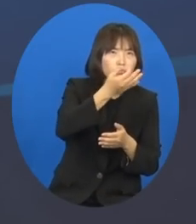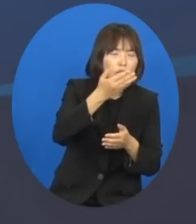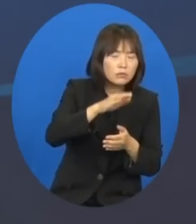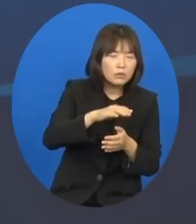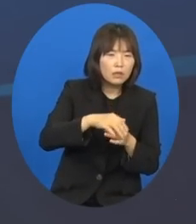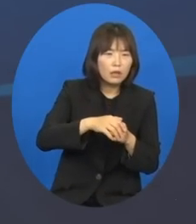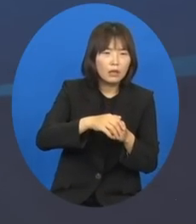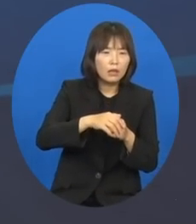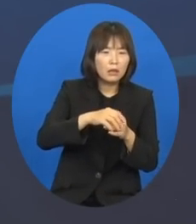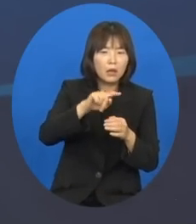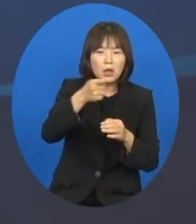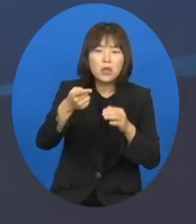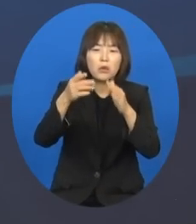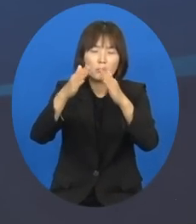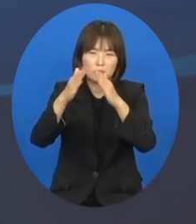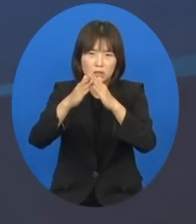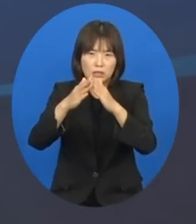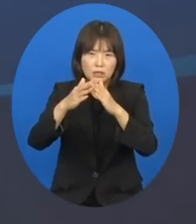이거예요